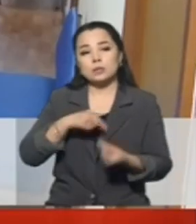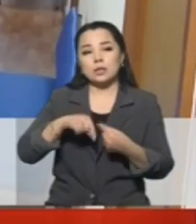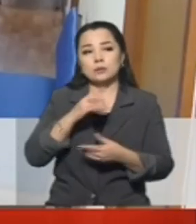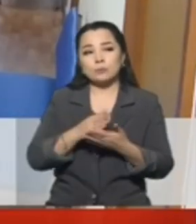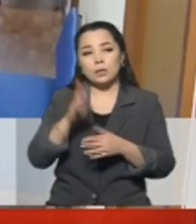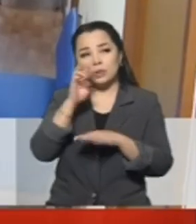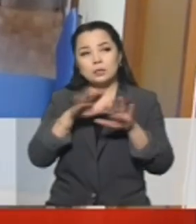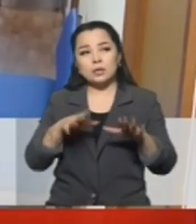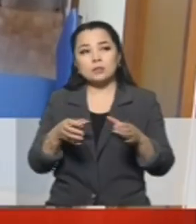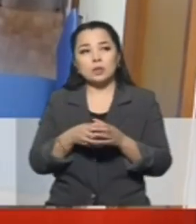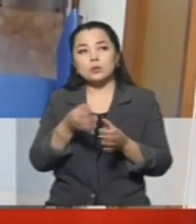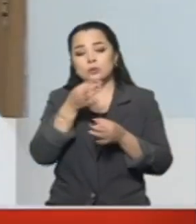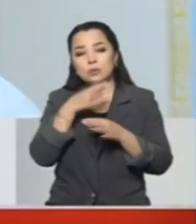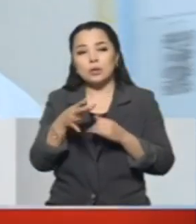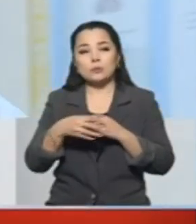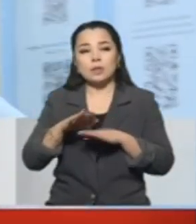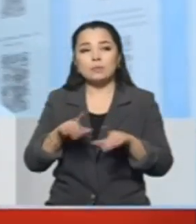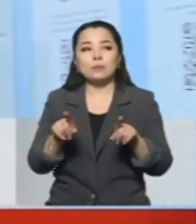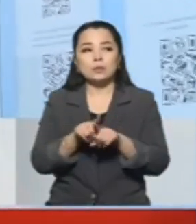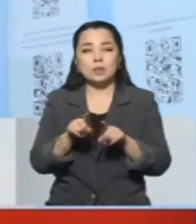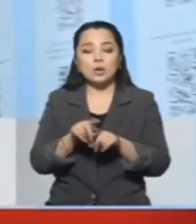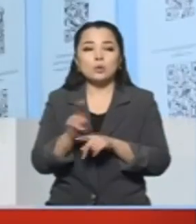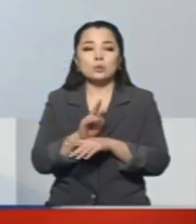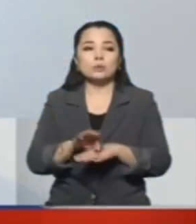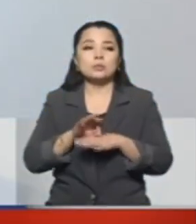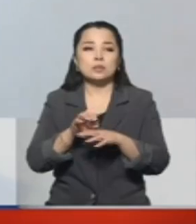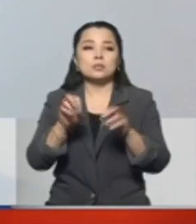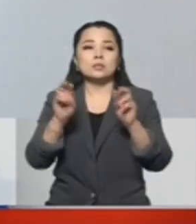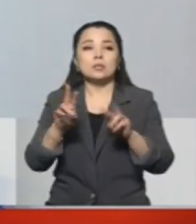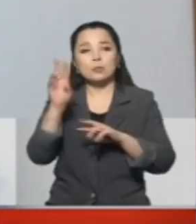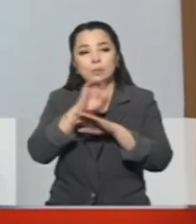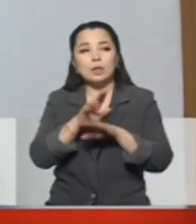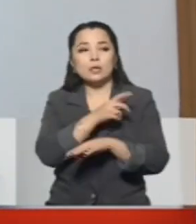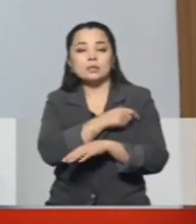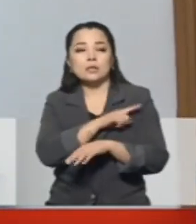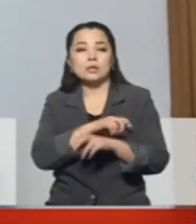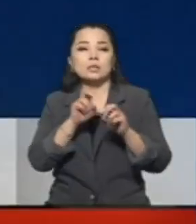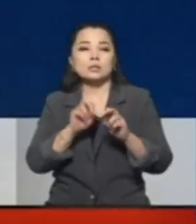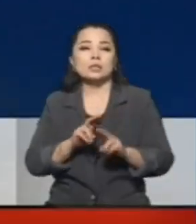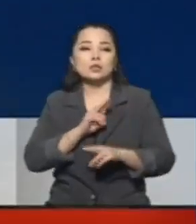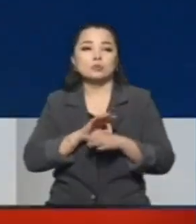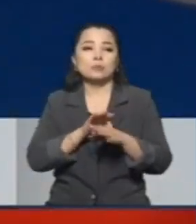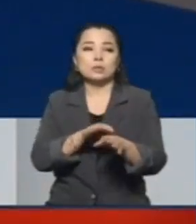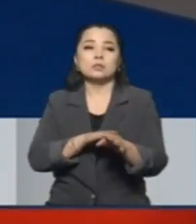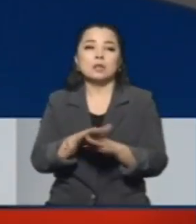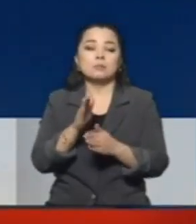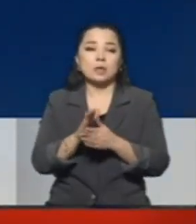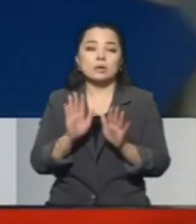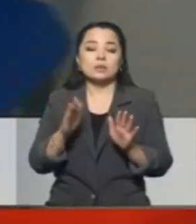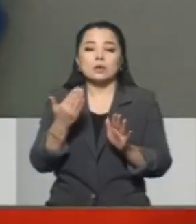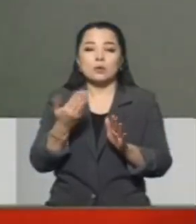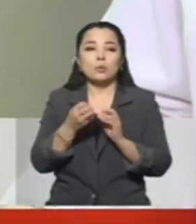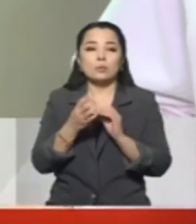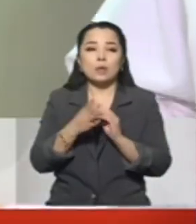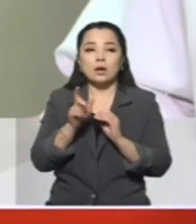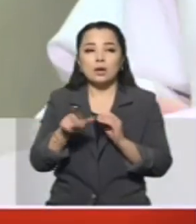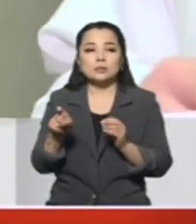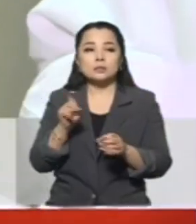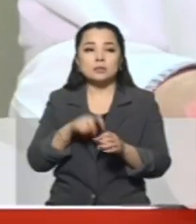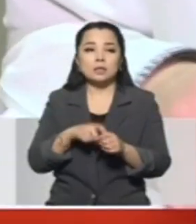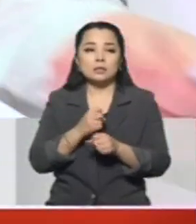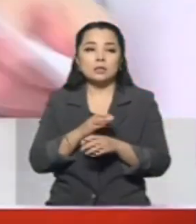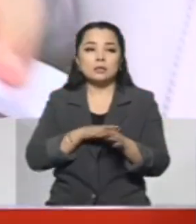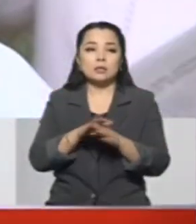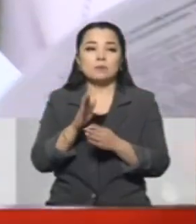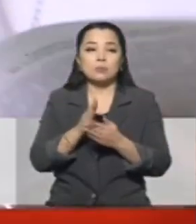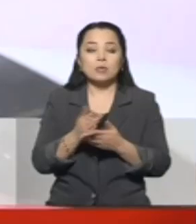Қазір еліміздің кез келген өңірінде лудомандарды емдеуге арналған мемлекеттік клиникалар жұмыс істеп тұр, бірақ оларда небәрі 15 ақ адам тіркелген.